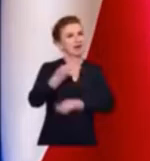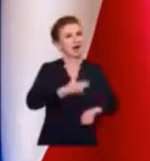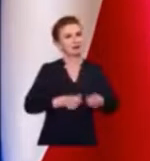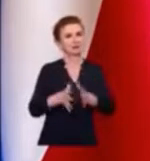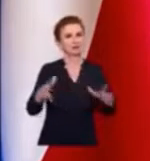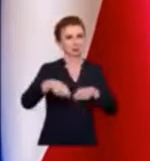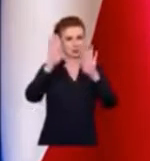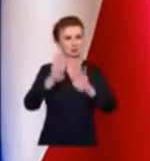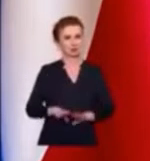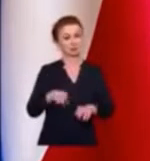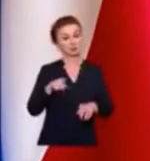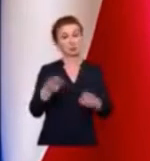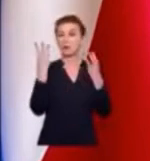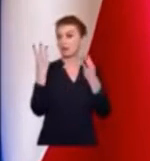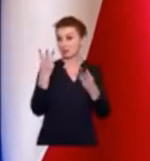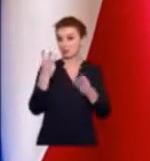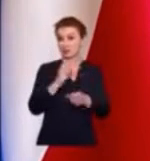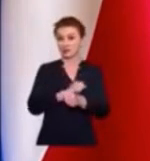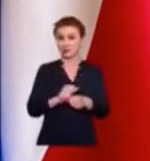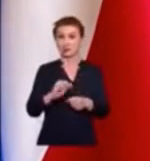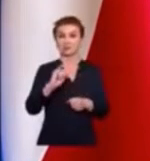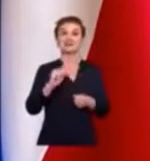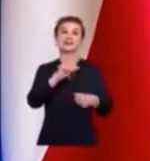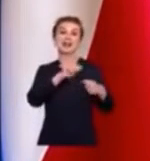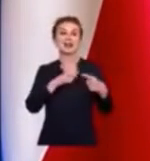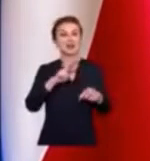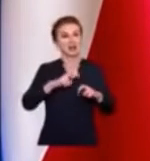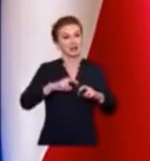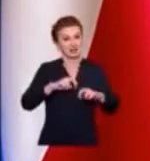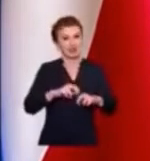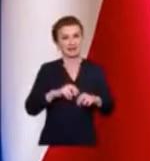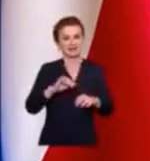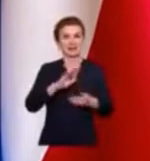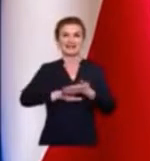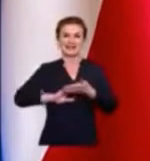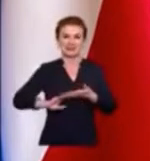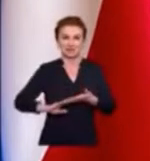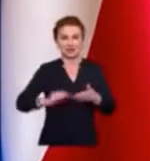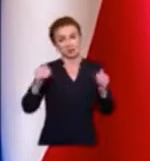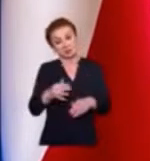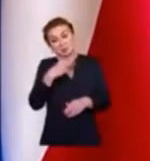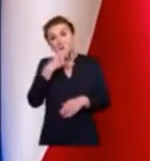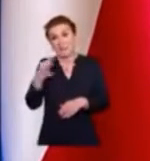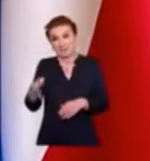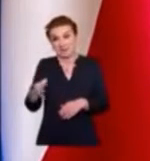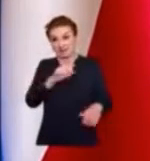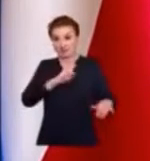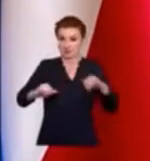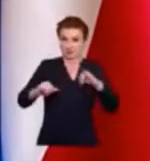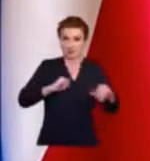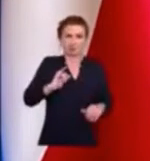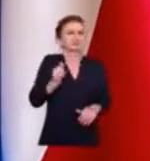gra inspekcja sanitarna. Organy założycielskie mogą się poradzić, w jaki sposób to zorganizować tak, żeby to